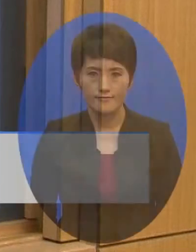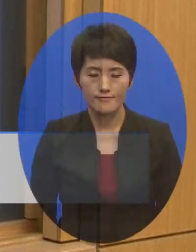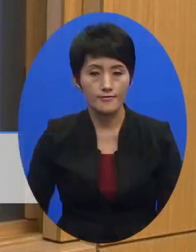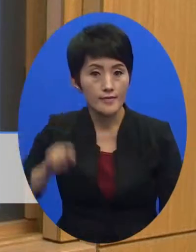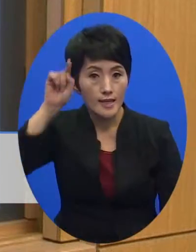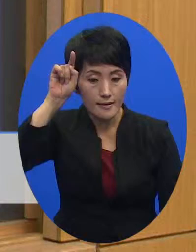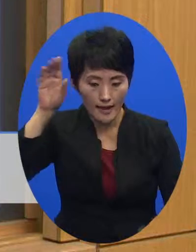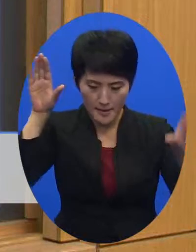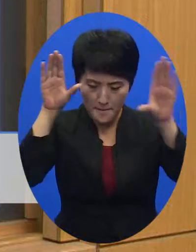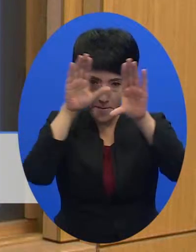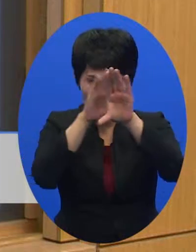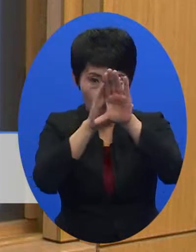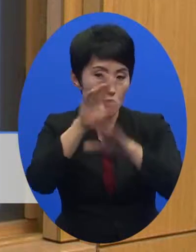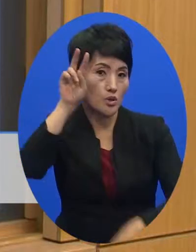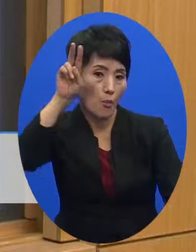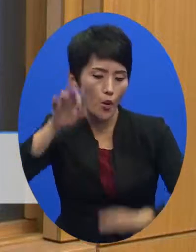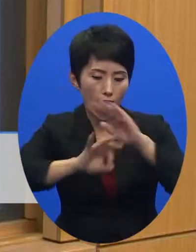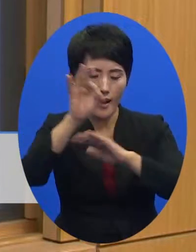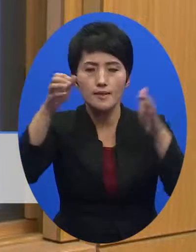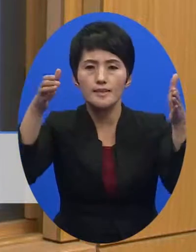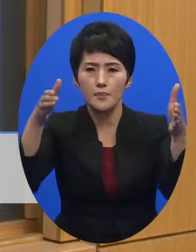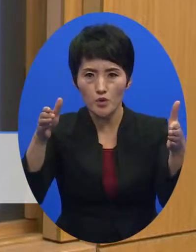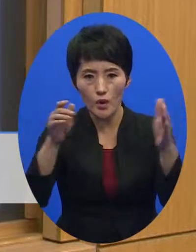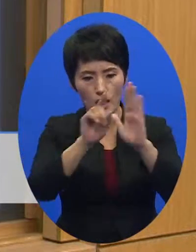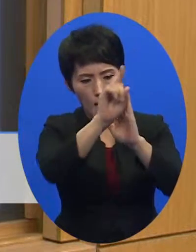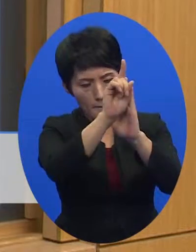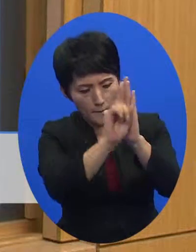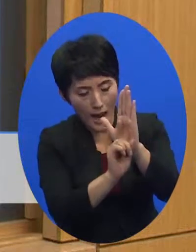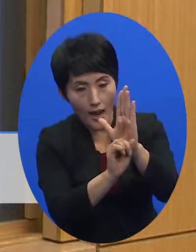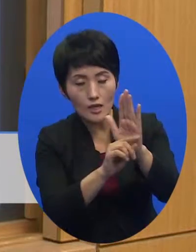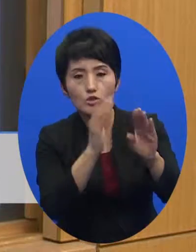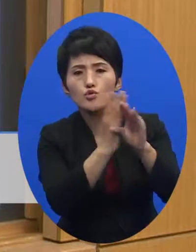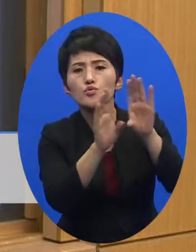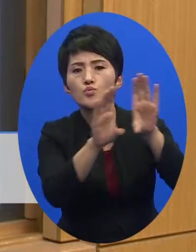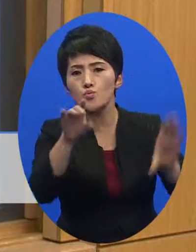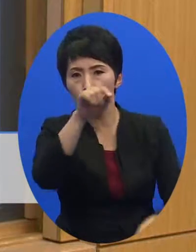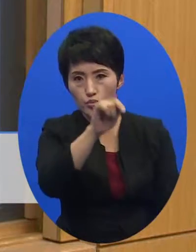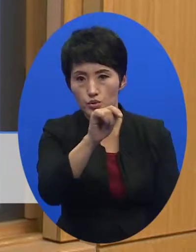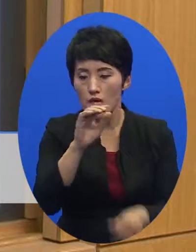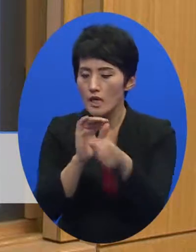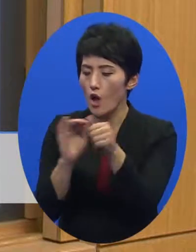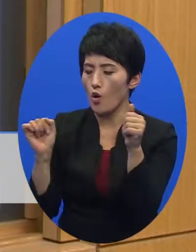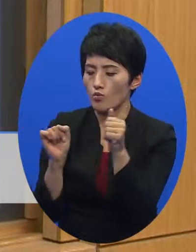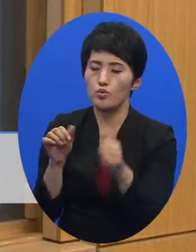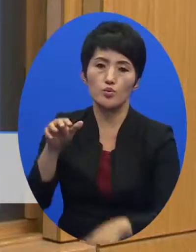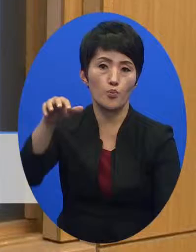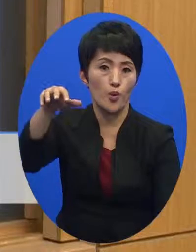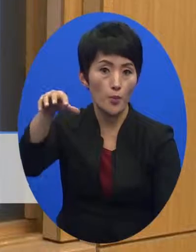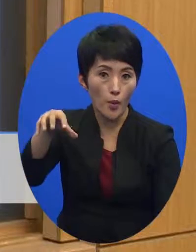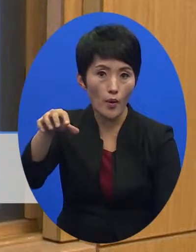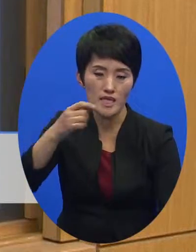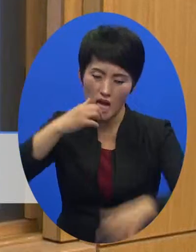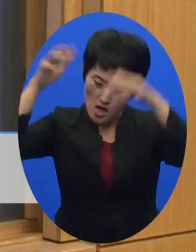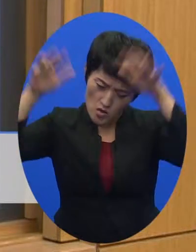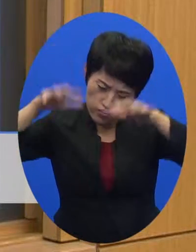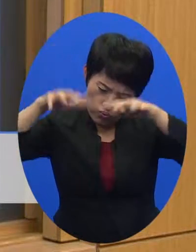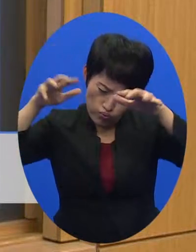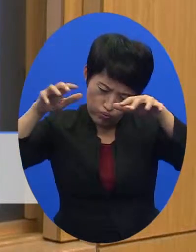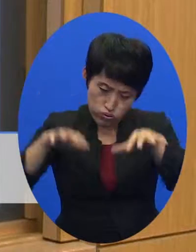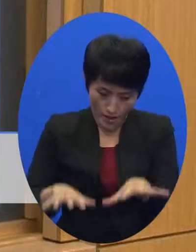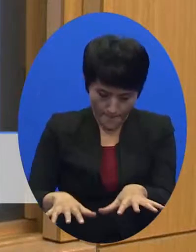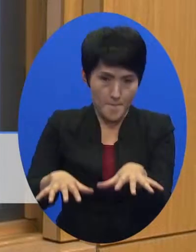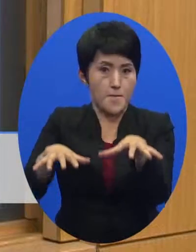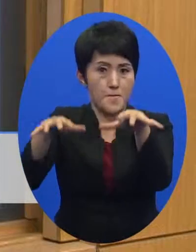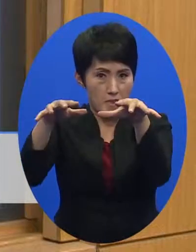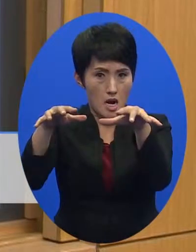있겠습니다 내일 밤부터 모레 아침 사이에 기온이 낮은 중부 내륙과 경북 북부에서는 많은 눈이